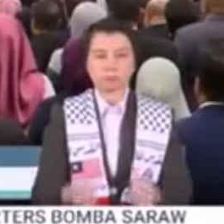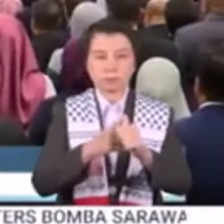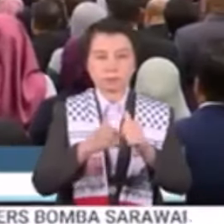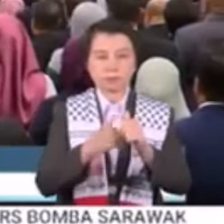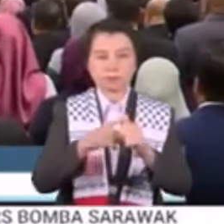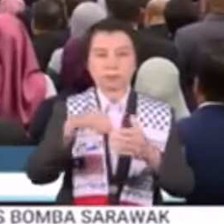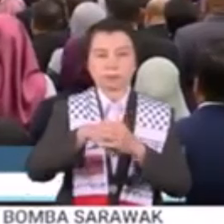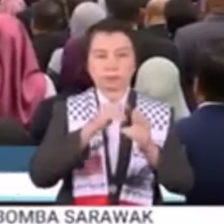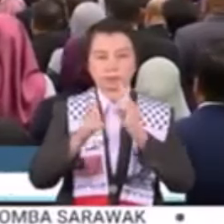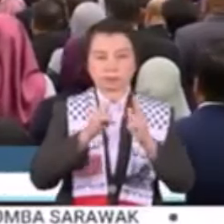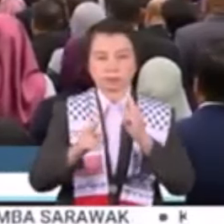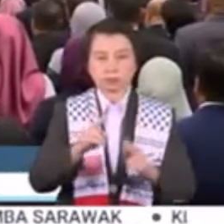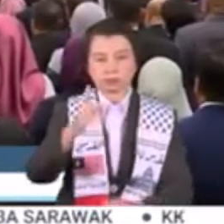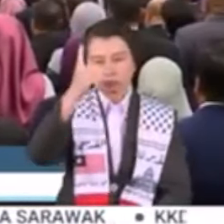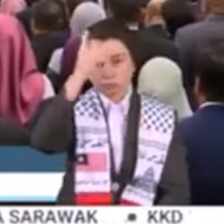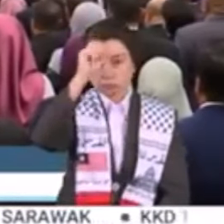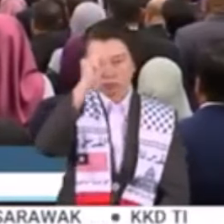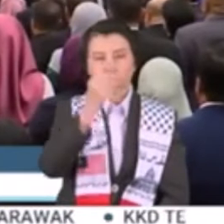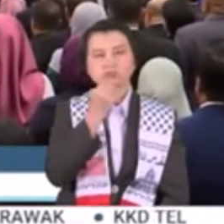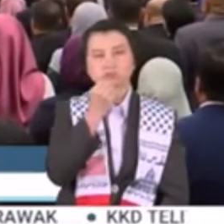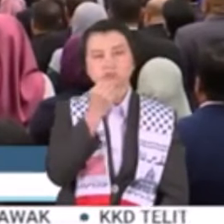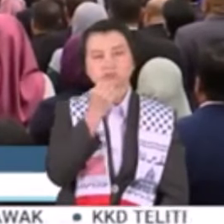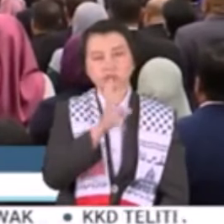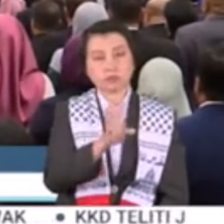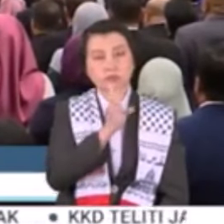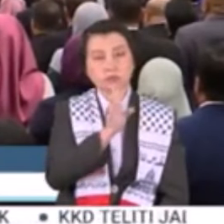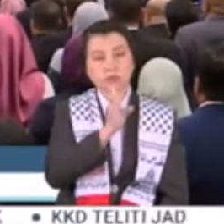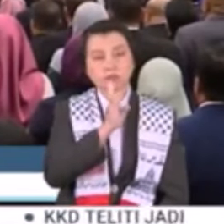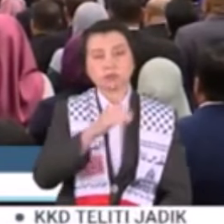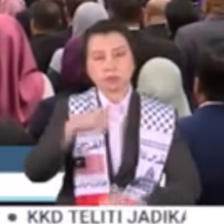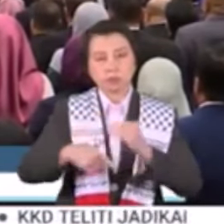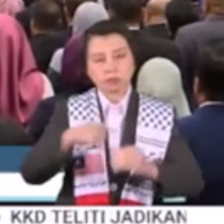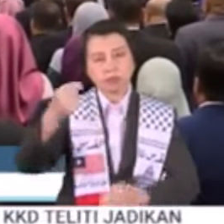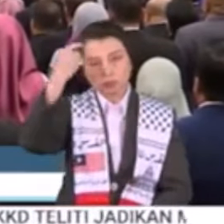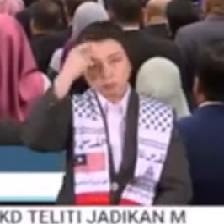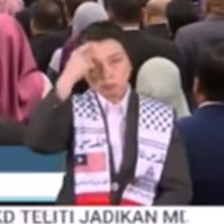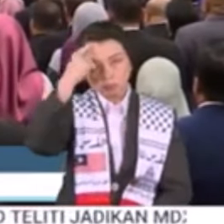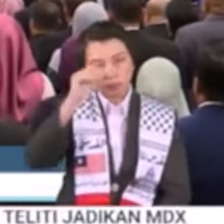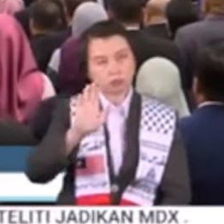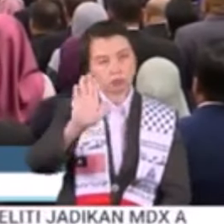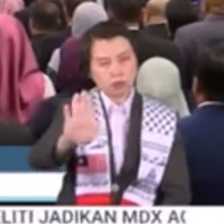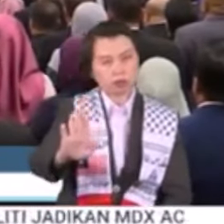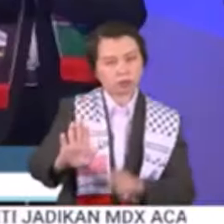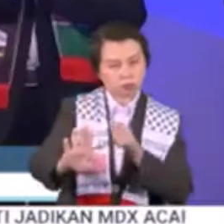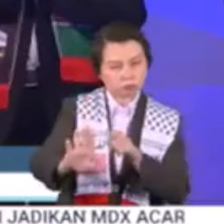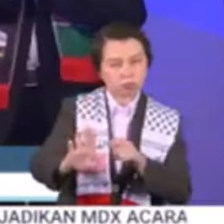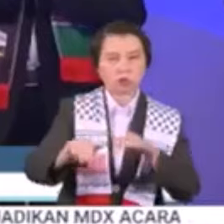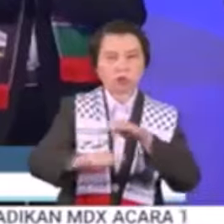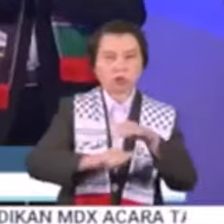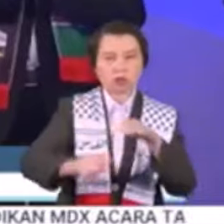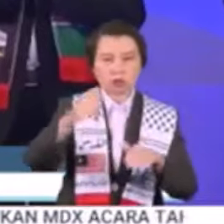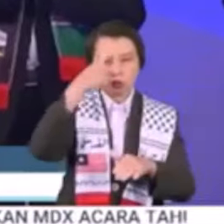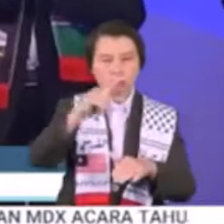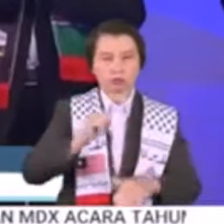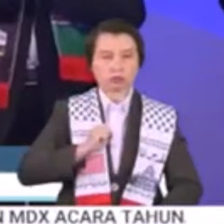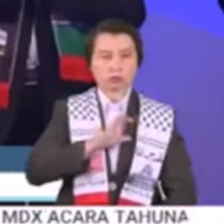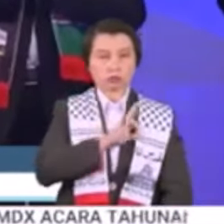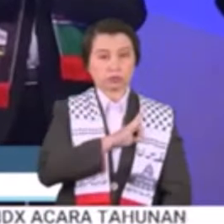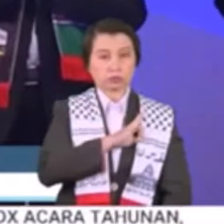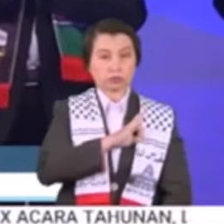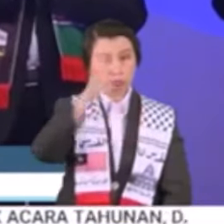Terdahulu dalam ucapannya, Datuk Seri Anwar turut menekankan tentang pemikiran Madani menjadi perkara asas kepada penjawat